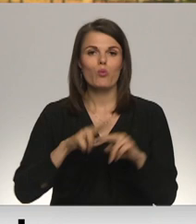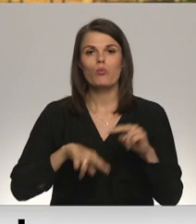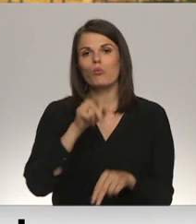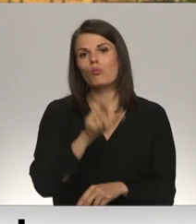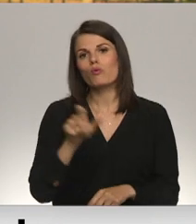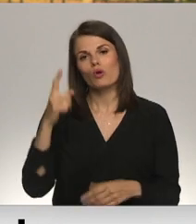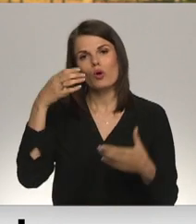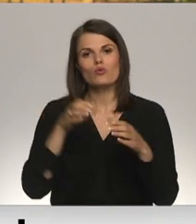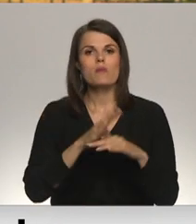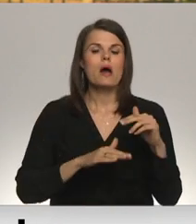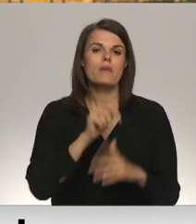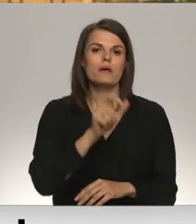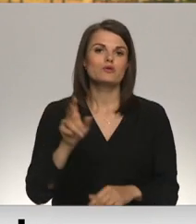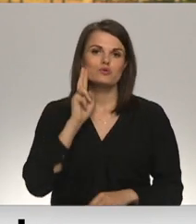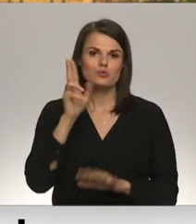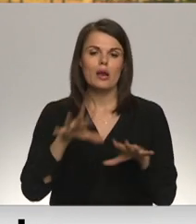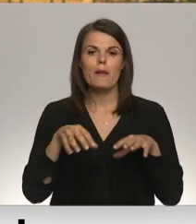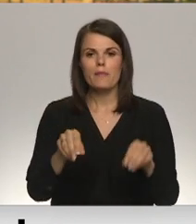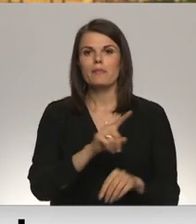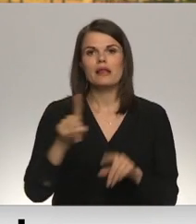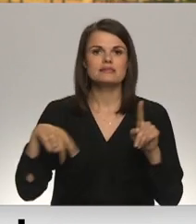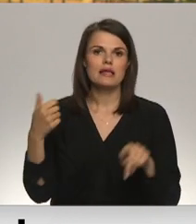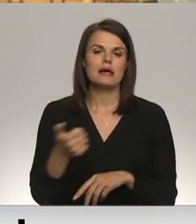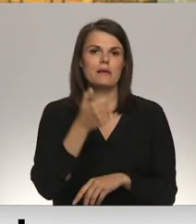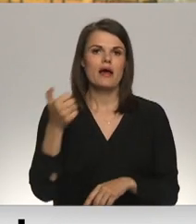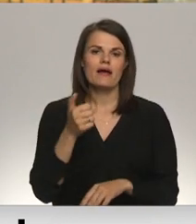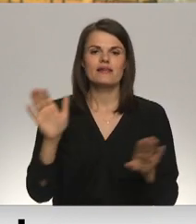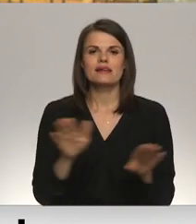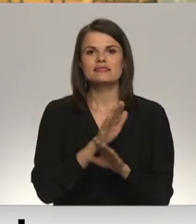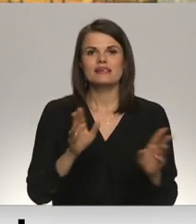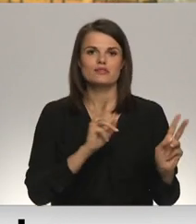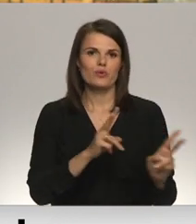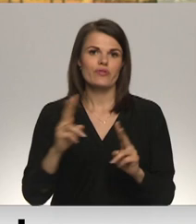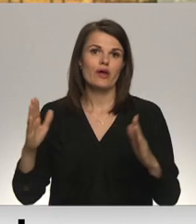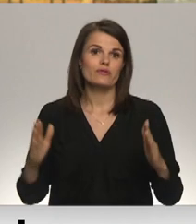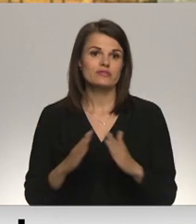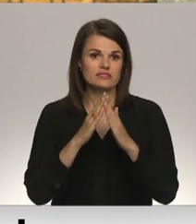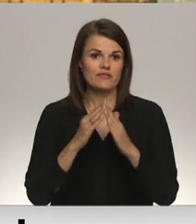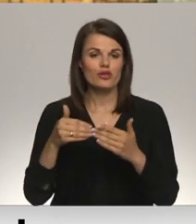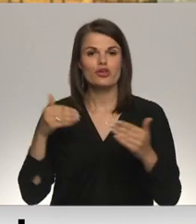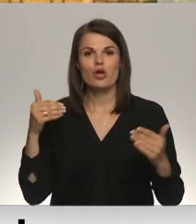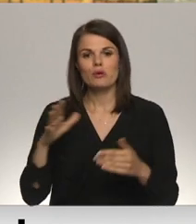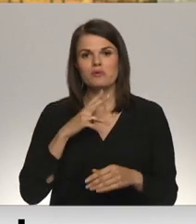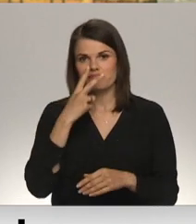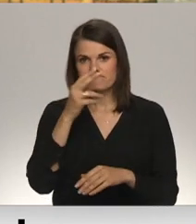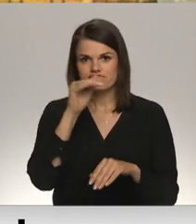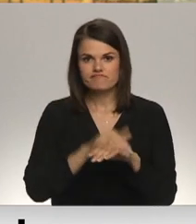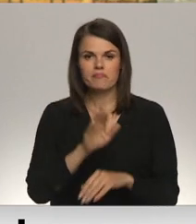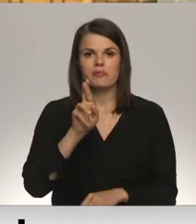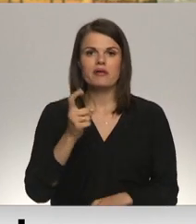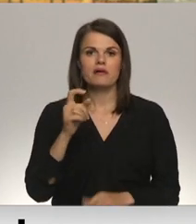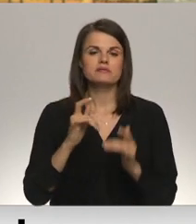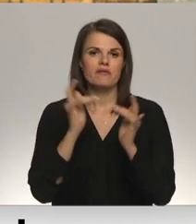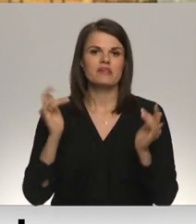un domas amatpersonas sola pabeigt līdz nākamā gada dziesmu un deju svētkiem. Iepriekš tika konstatēts, ka Brahsas